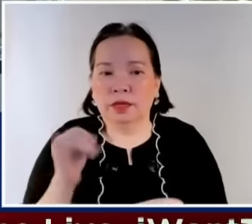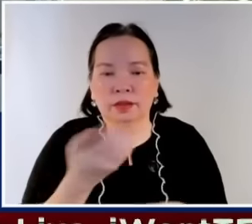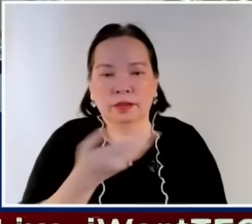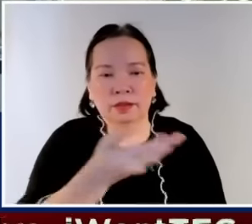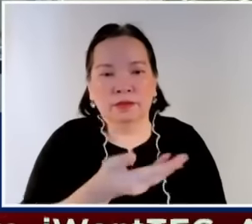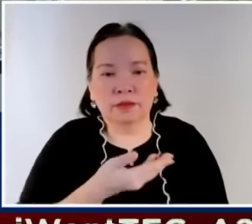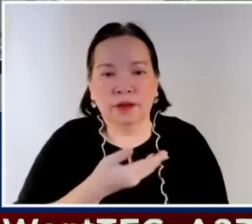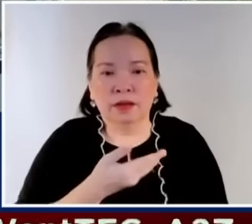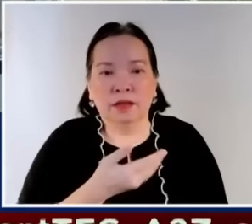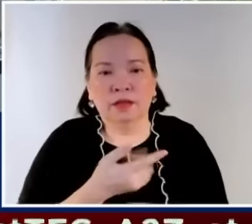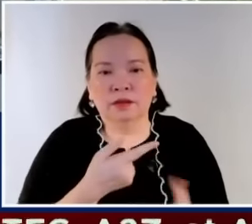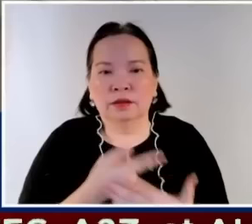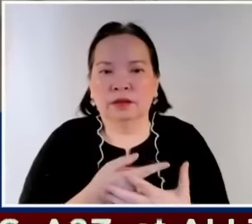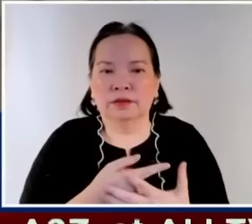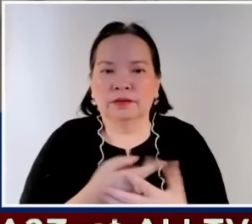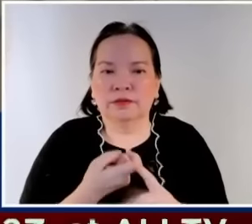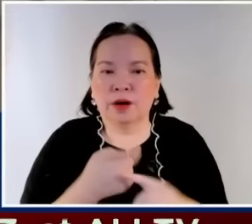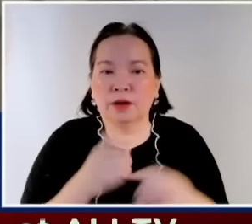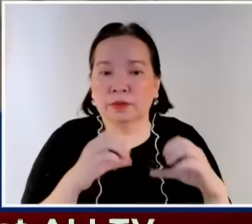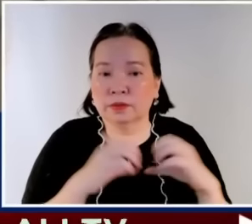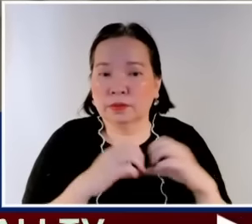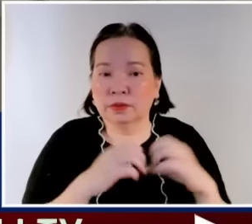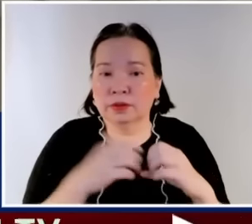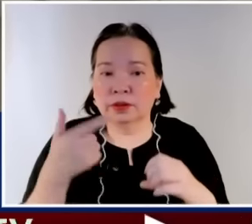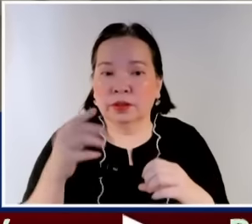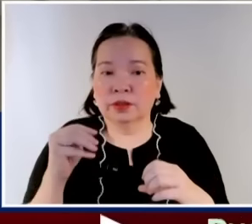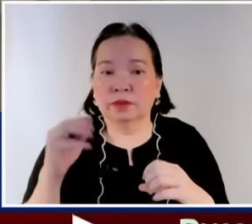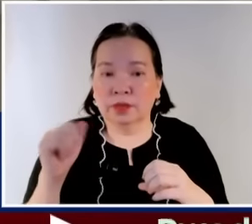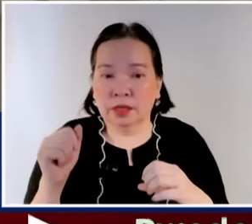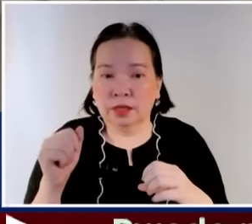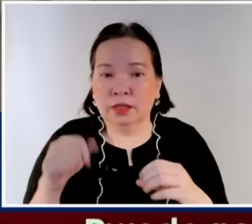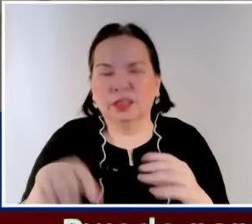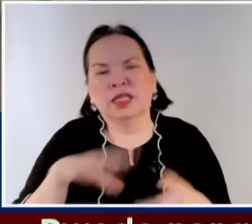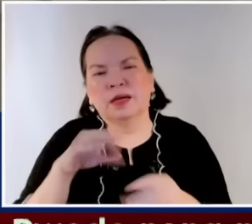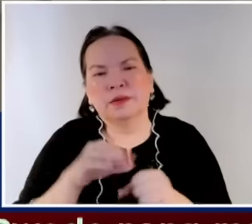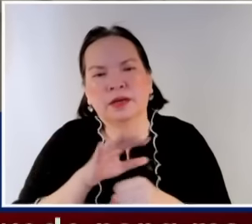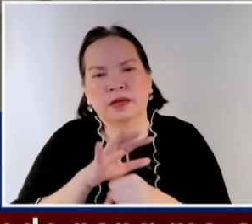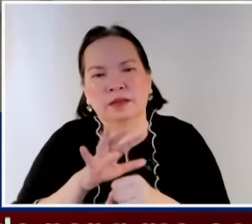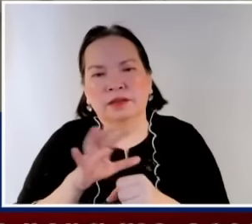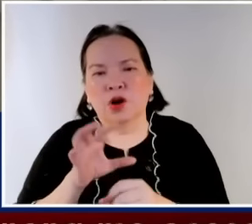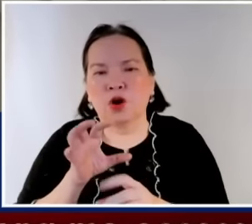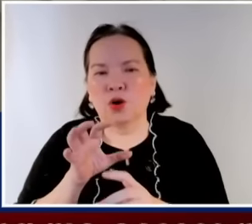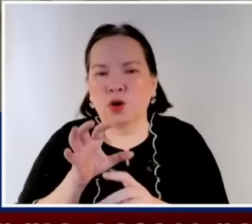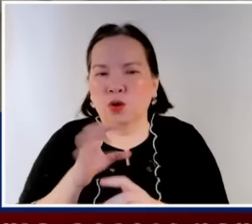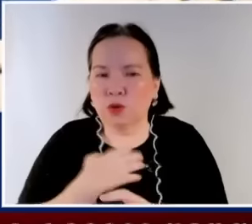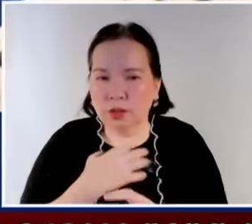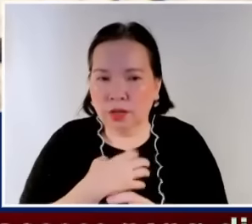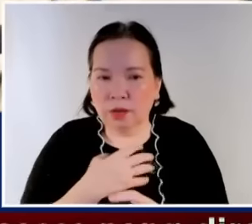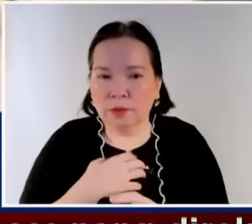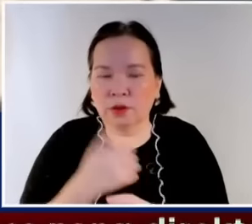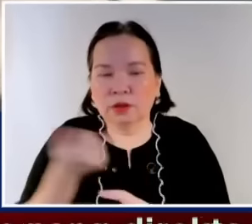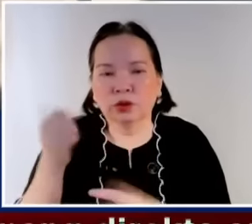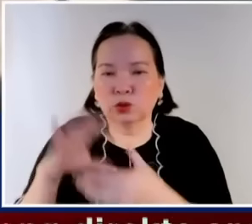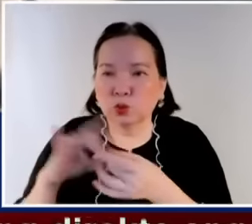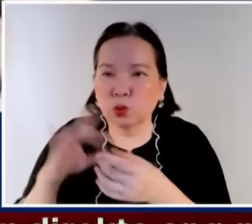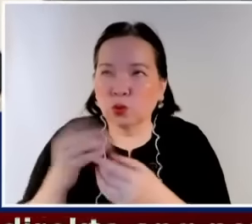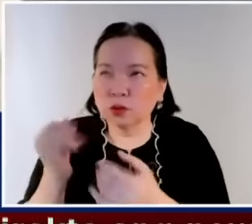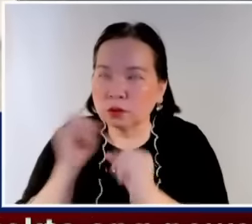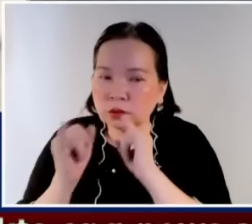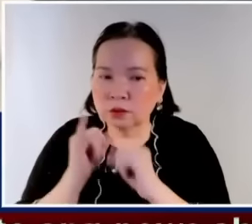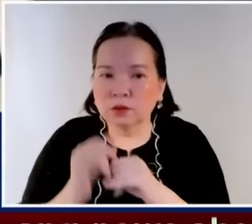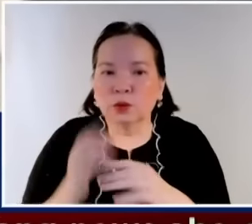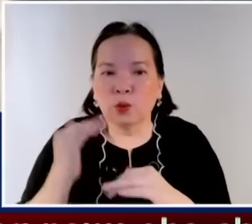Network na sangkot sa reklamo para magbigay ng salaysay bukas ng hapon, August 9. Inaasahang ding magbibigay ng